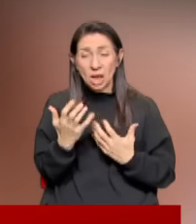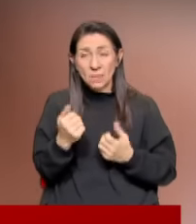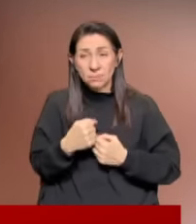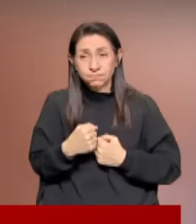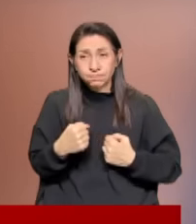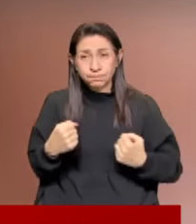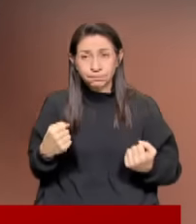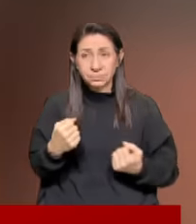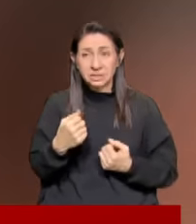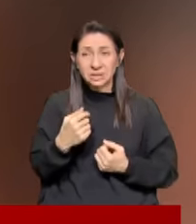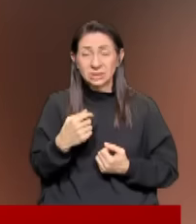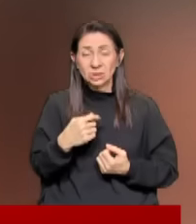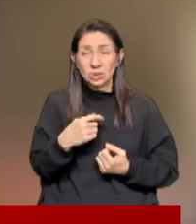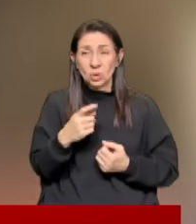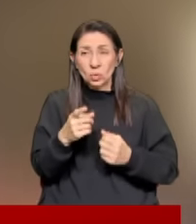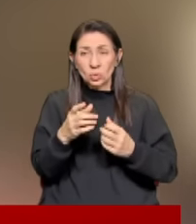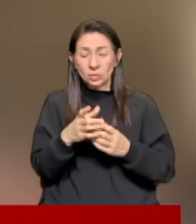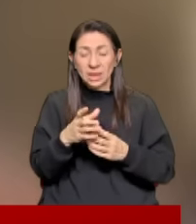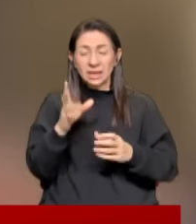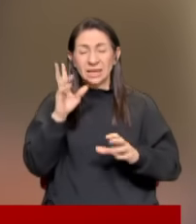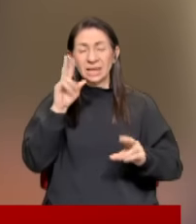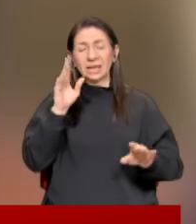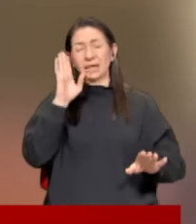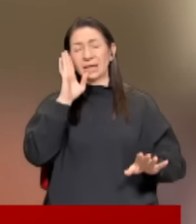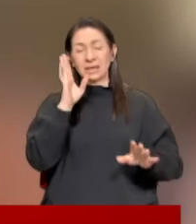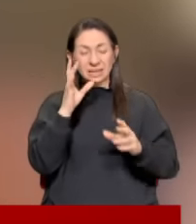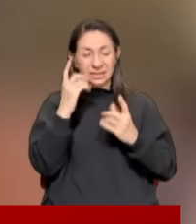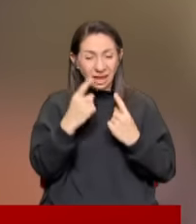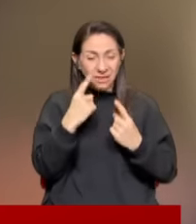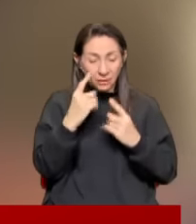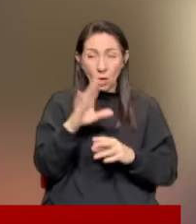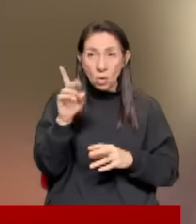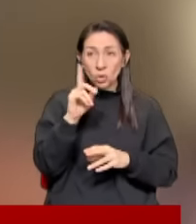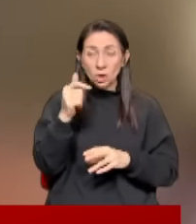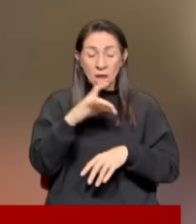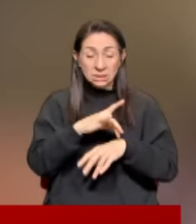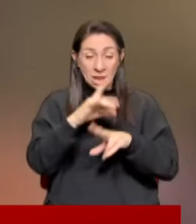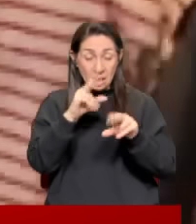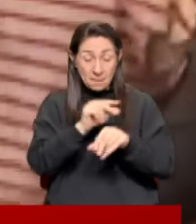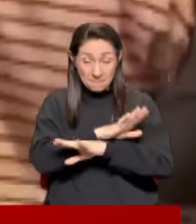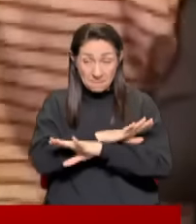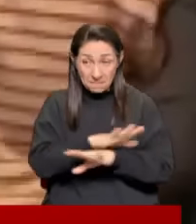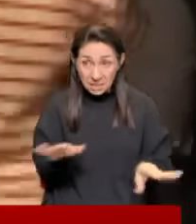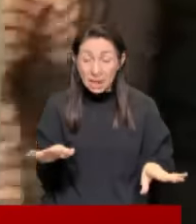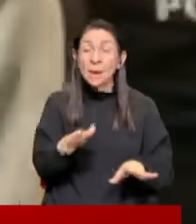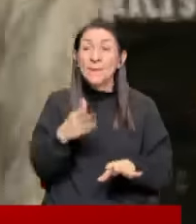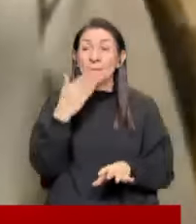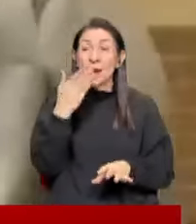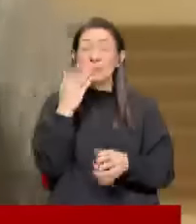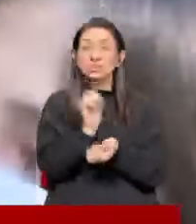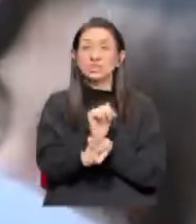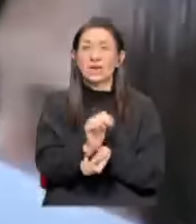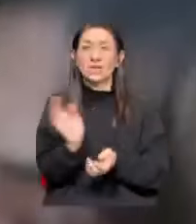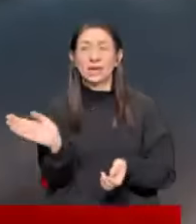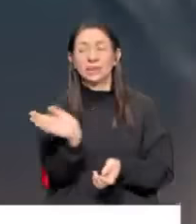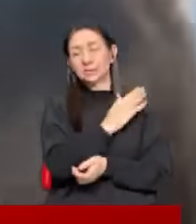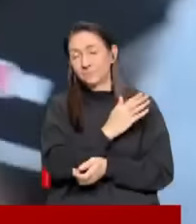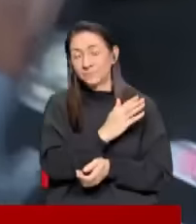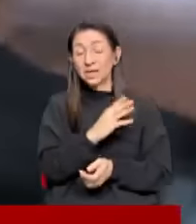almaya. Antidepresan da değil de onun grubunda. Yatarak tedavi gördü Dilan Polat. 10 gün hastanede kaldıktan sonra da Marmara cezaevine